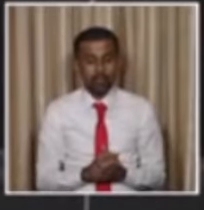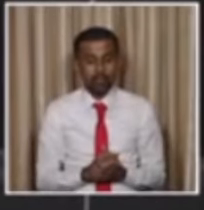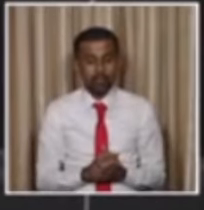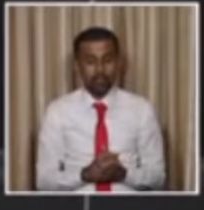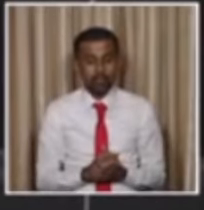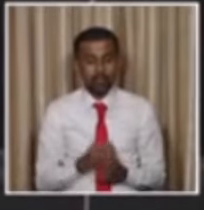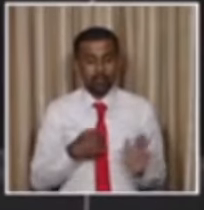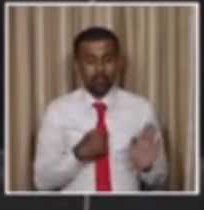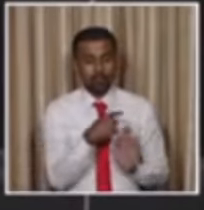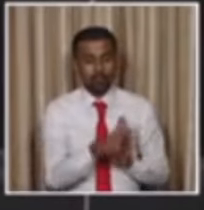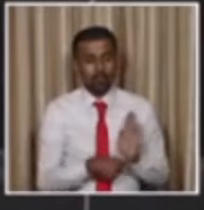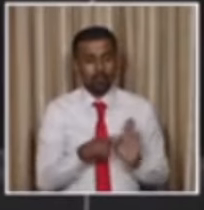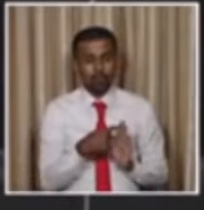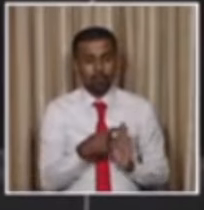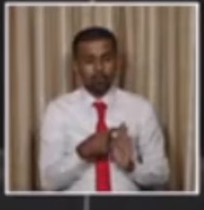අපේ රටේ